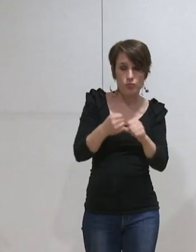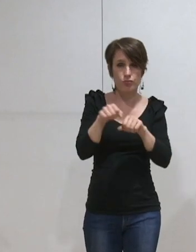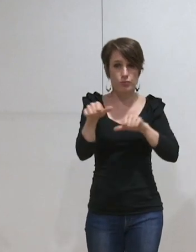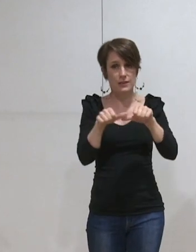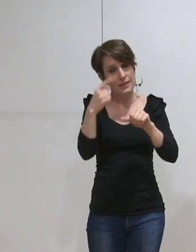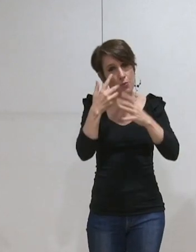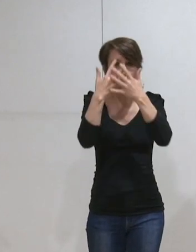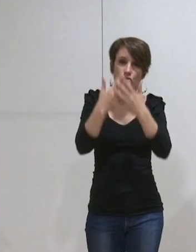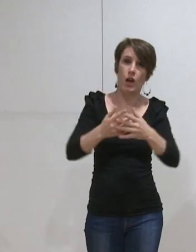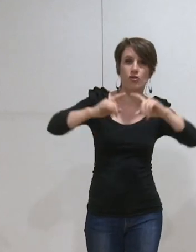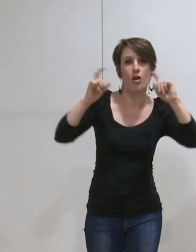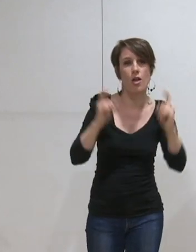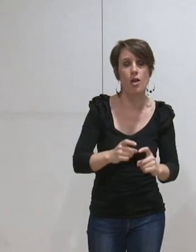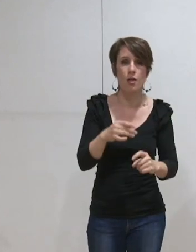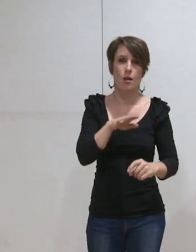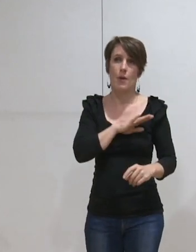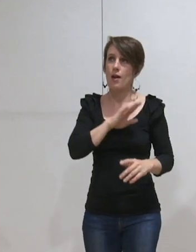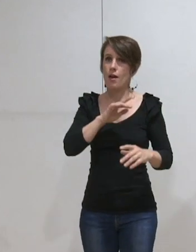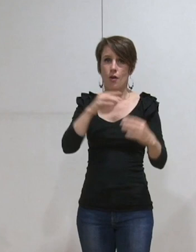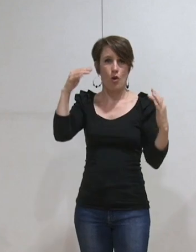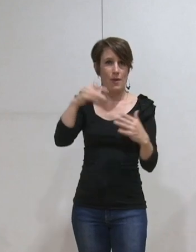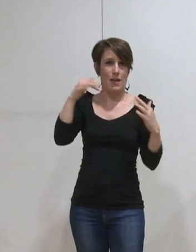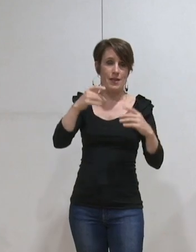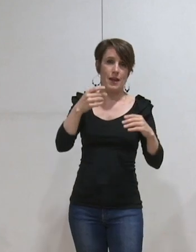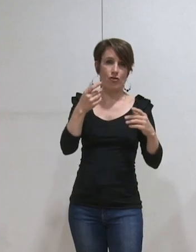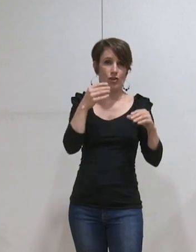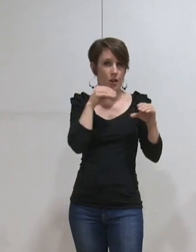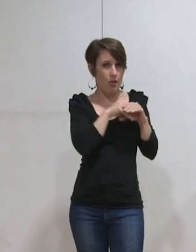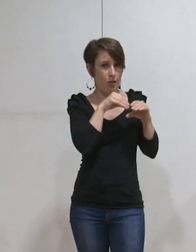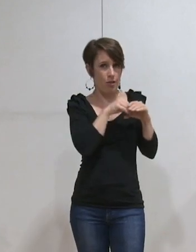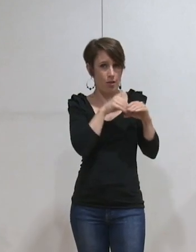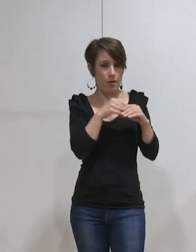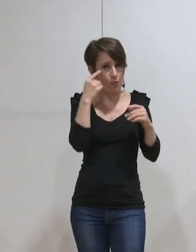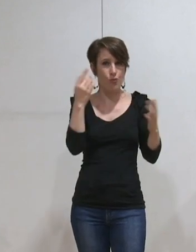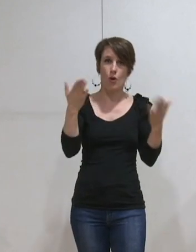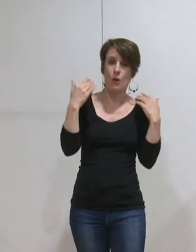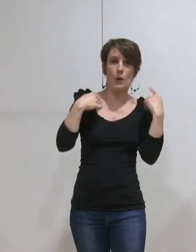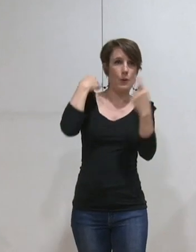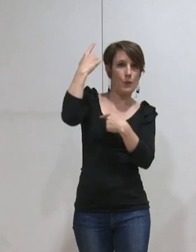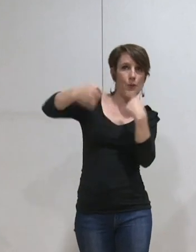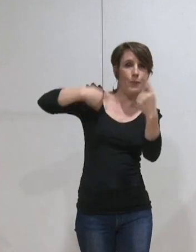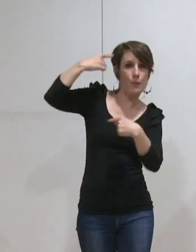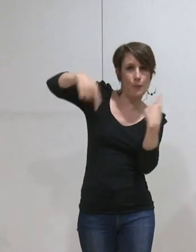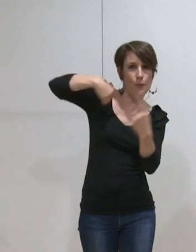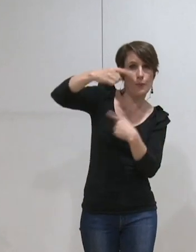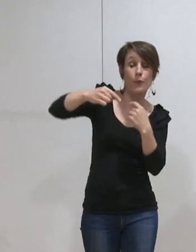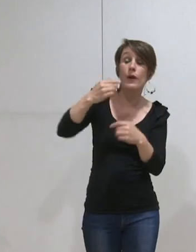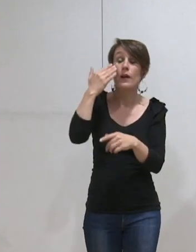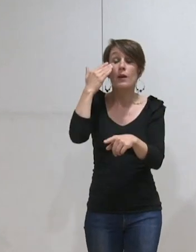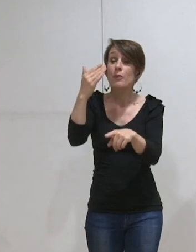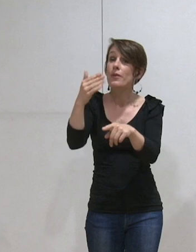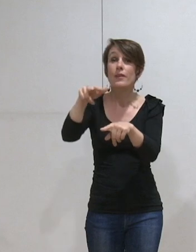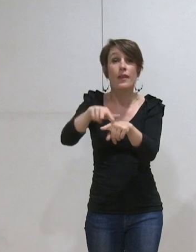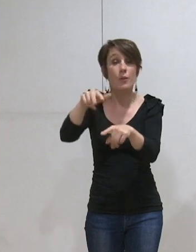une économie d'énergie liée à la ventilation performante puisque il est accordé une aide de 500 € par logement si